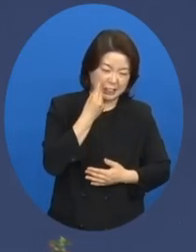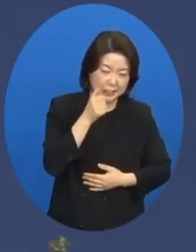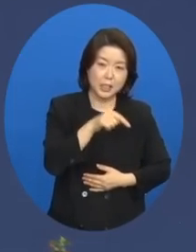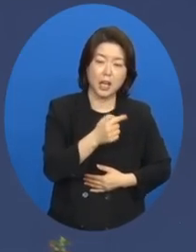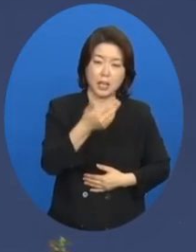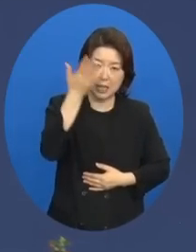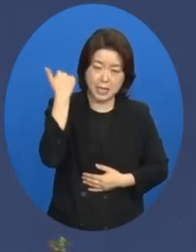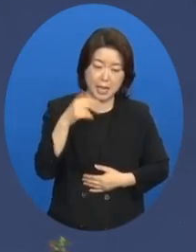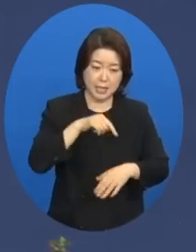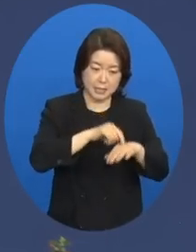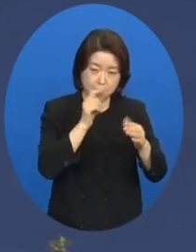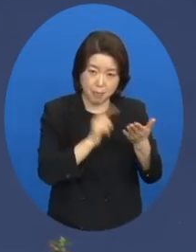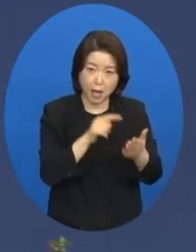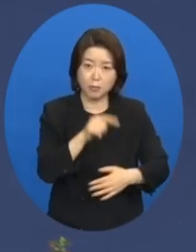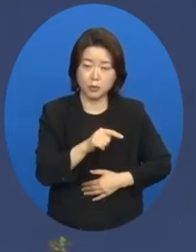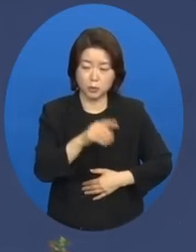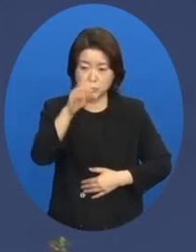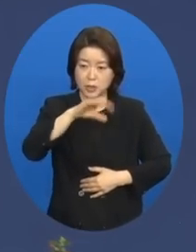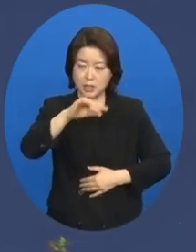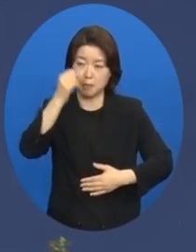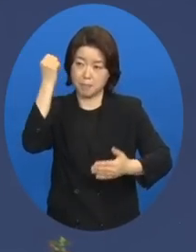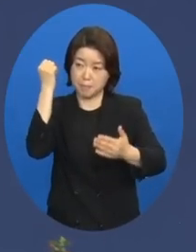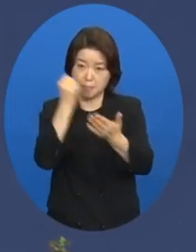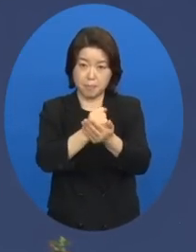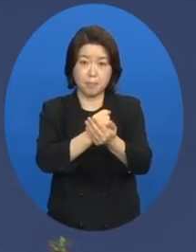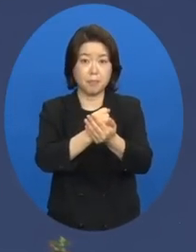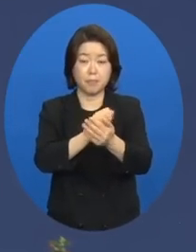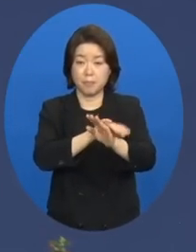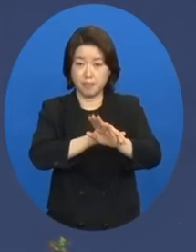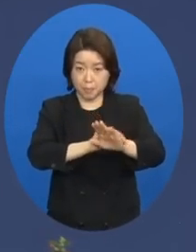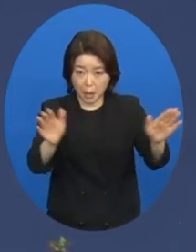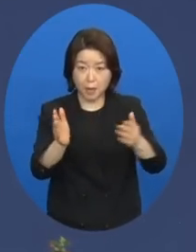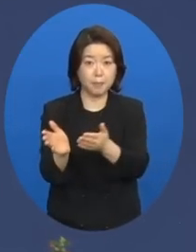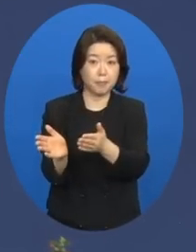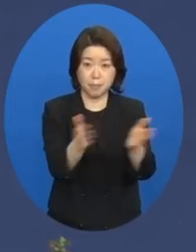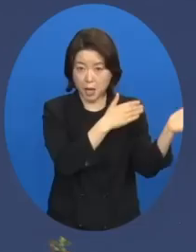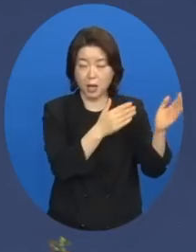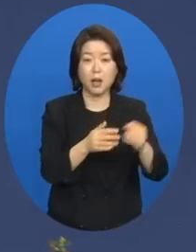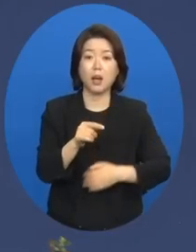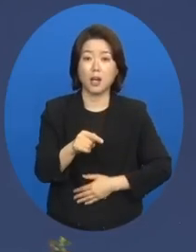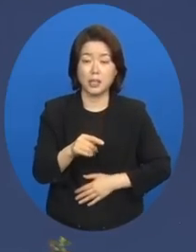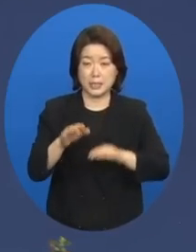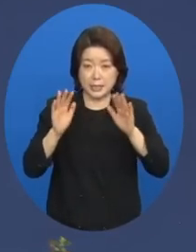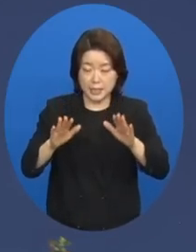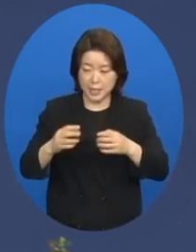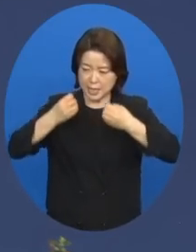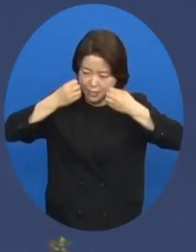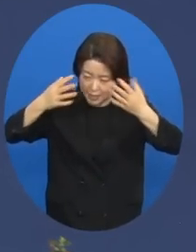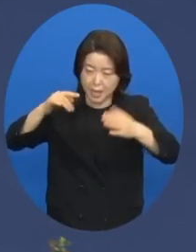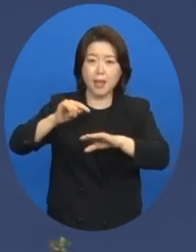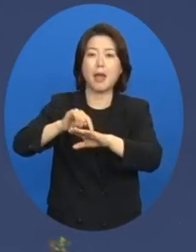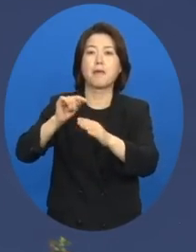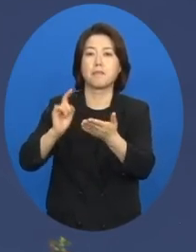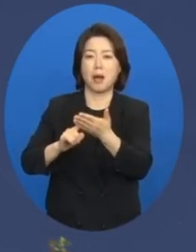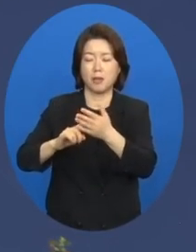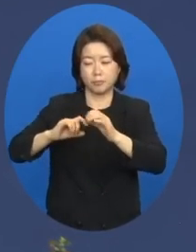자아의 마음을 십자가의 죽음에서 해결해 버리시고 이제는 새 마음, 순종할 수 있는 새